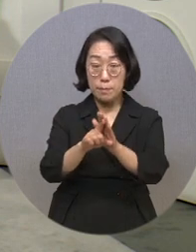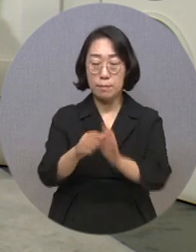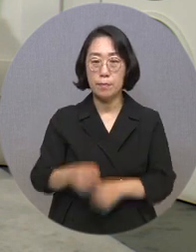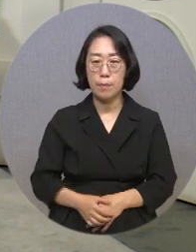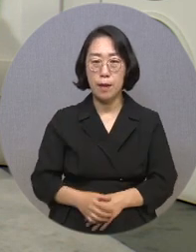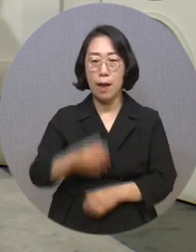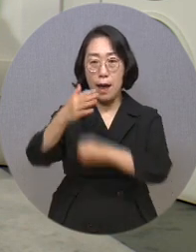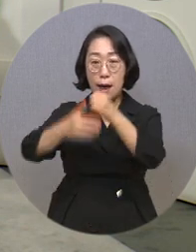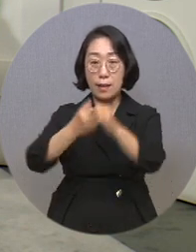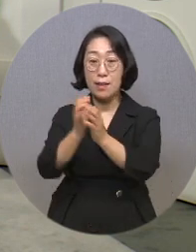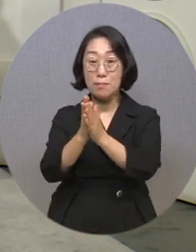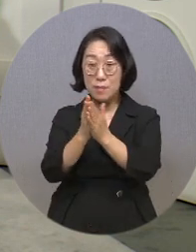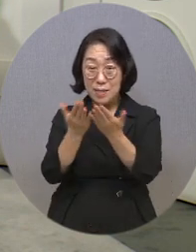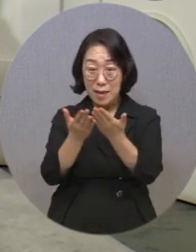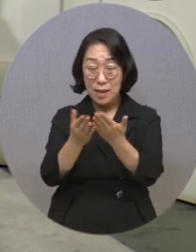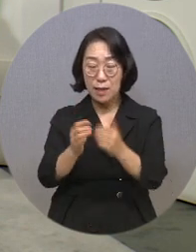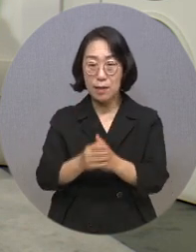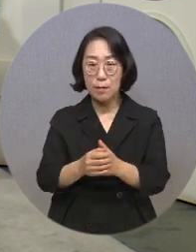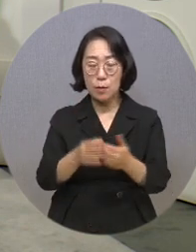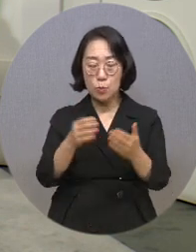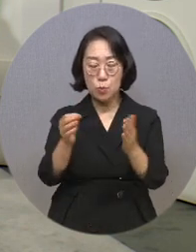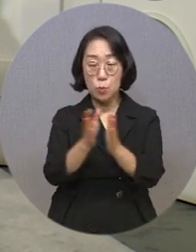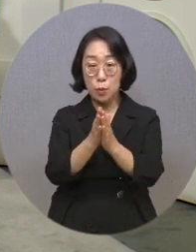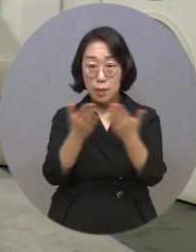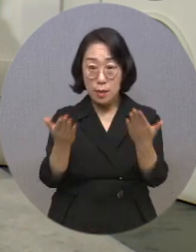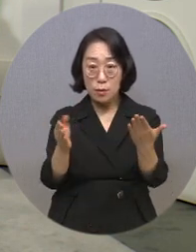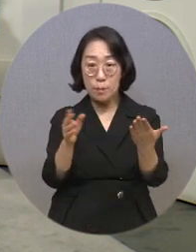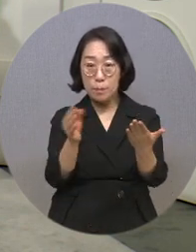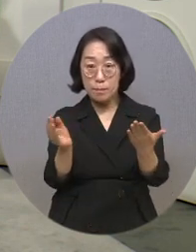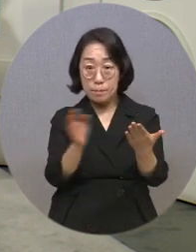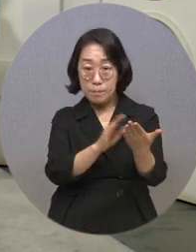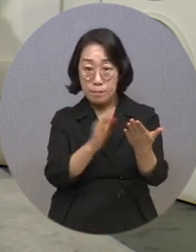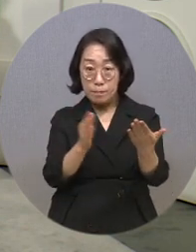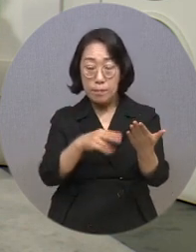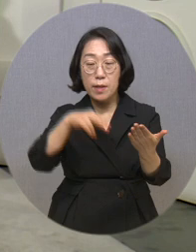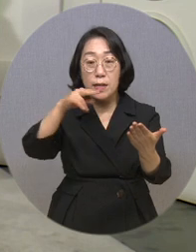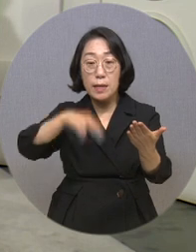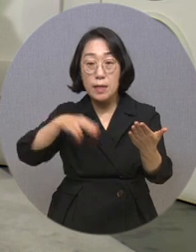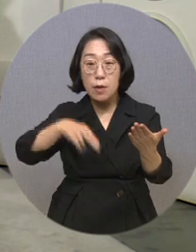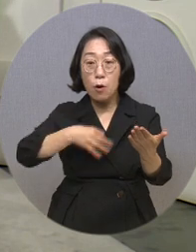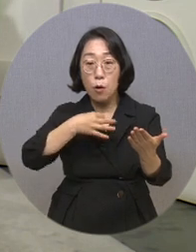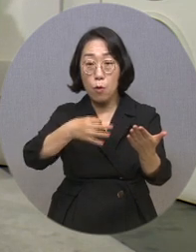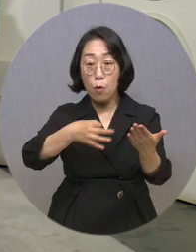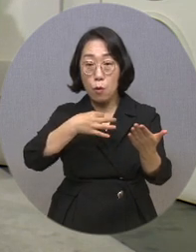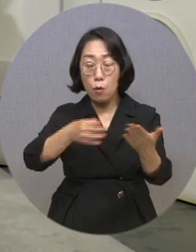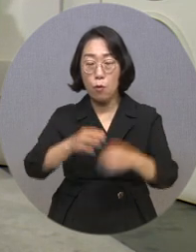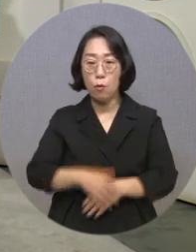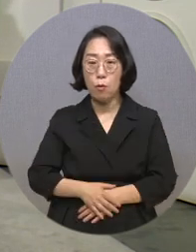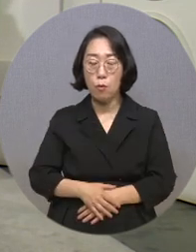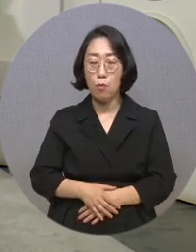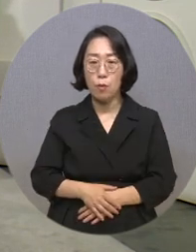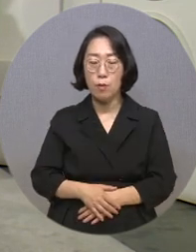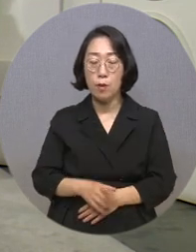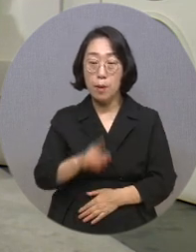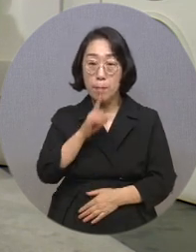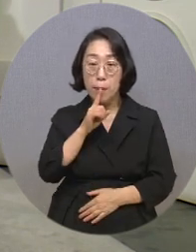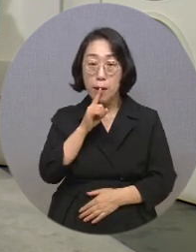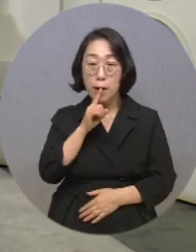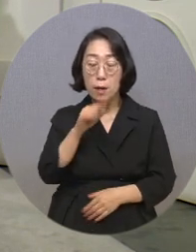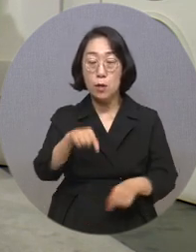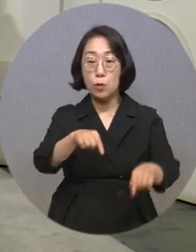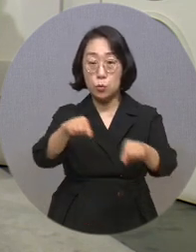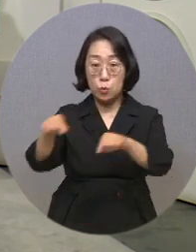성경을 소리 내서 읽는 거 이거 참 중요해요. 근데 소리 내서 읽을 때 이왕이면 자기가 녹음을 자기 핸드폰에